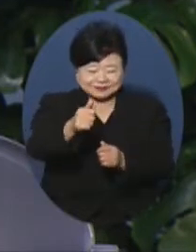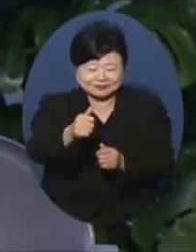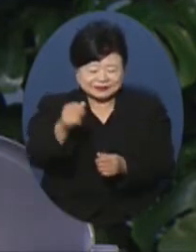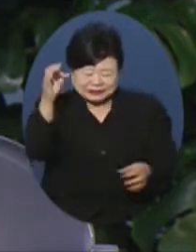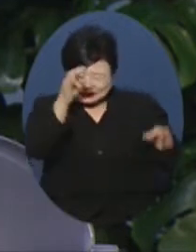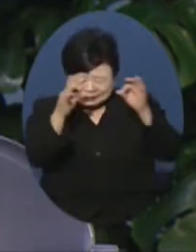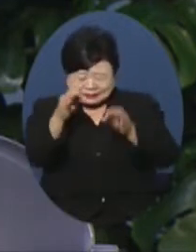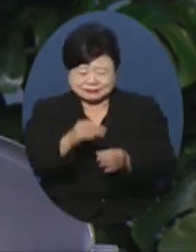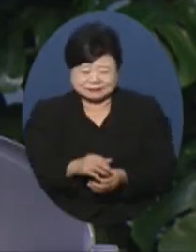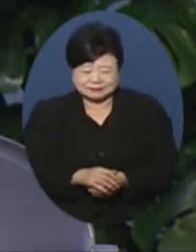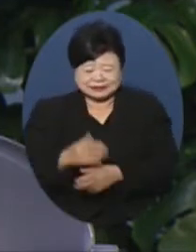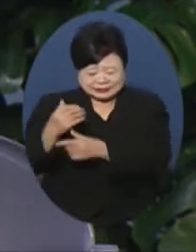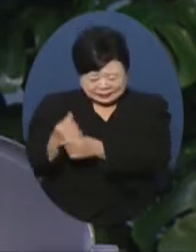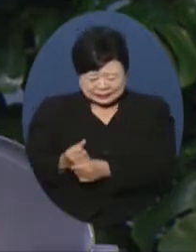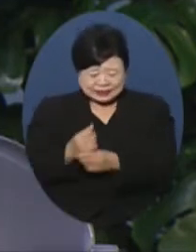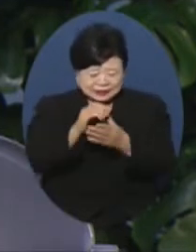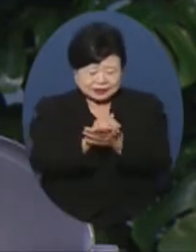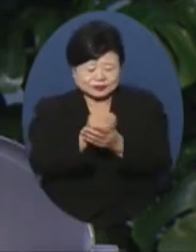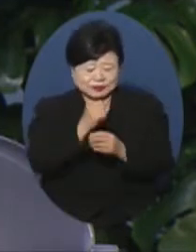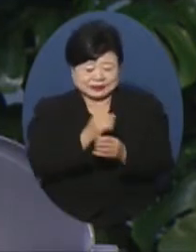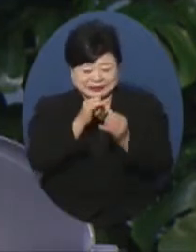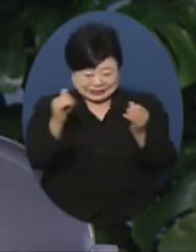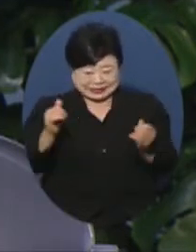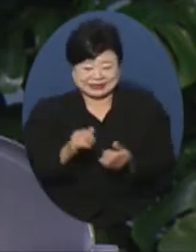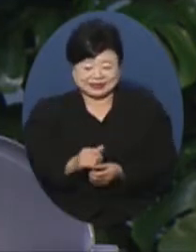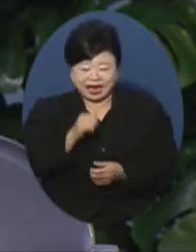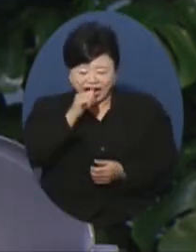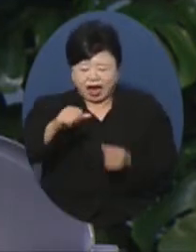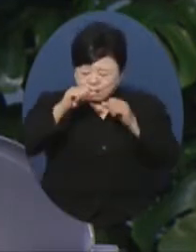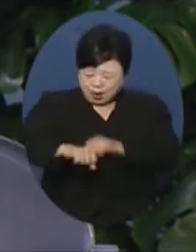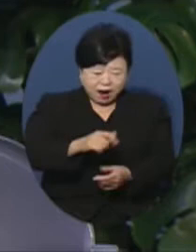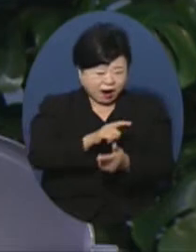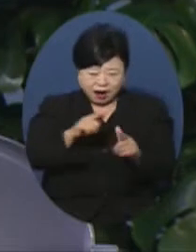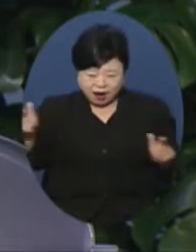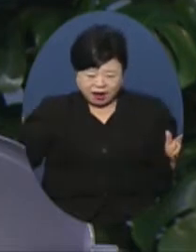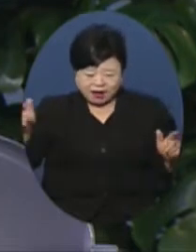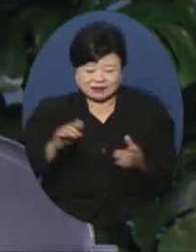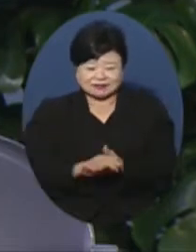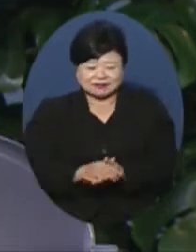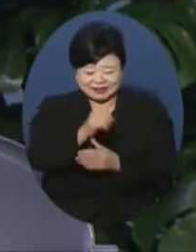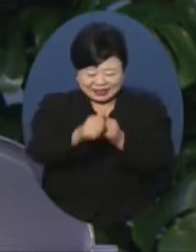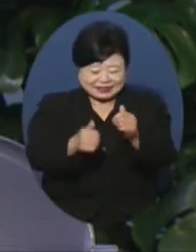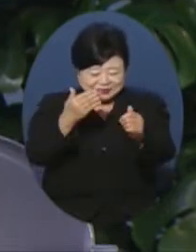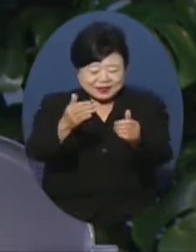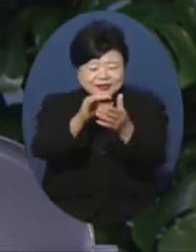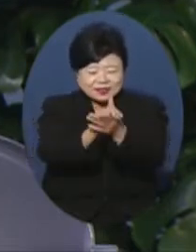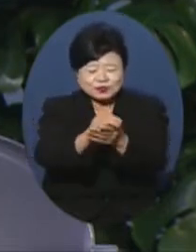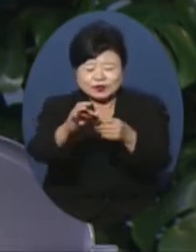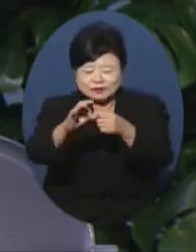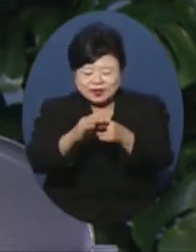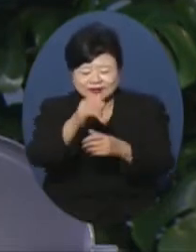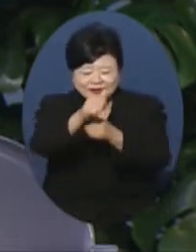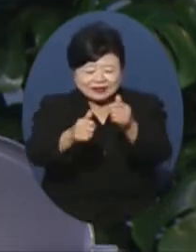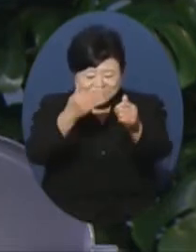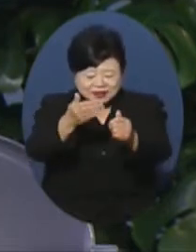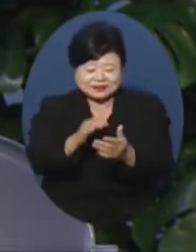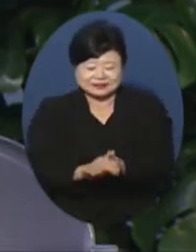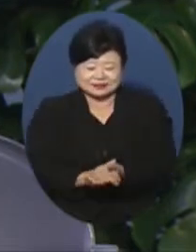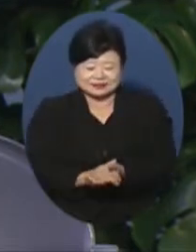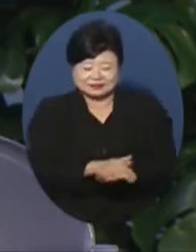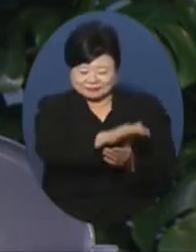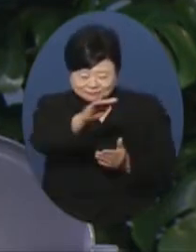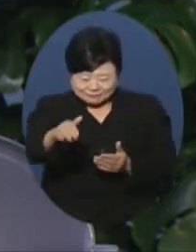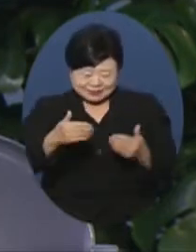하나님을 찾고 의지하고 기도하는 사람은 절대 망하지 않습니다. 하나님께 기도하면